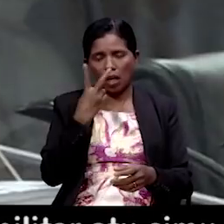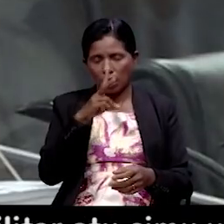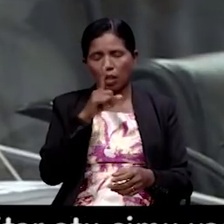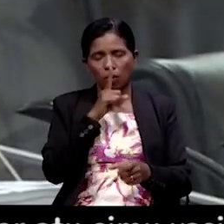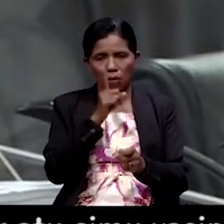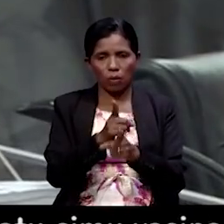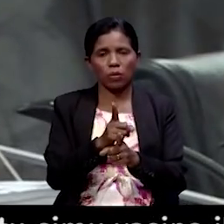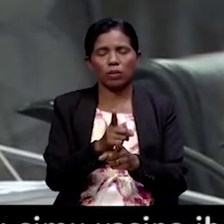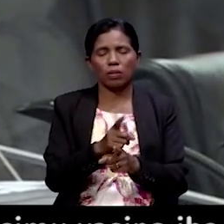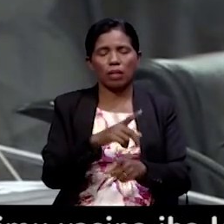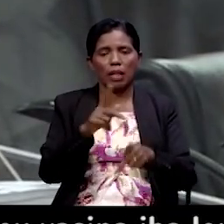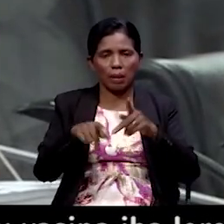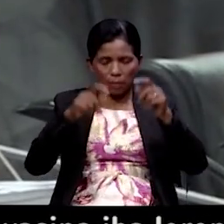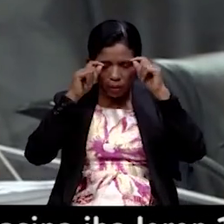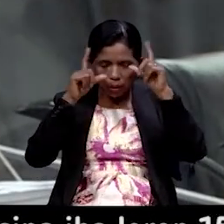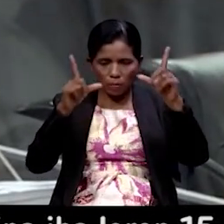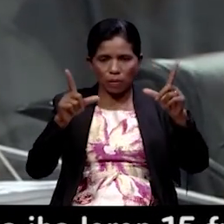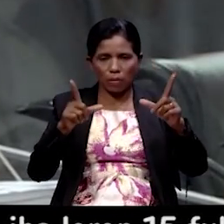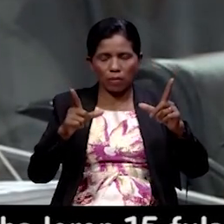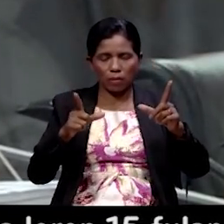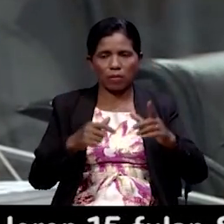povo timor ne so bele